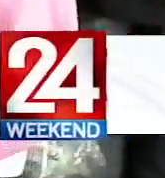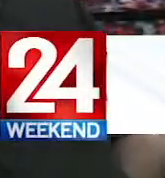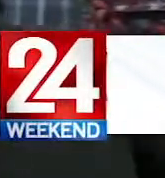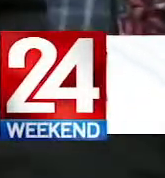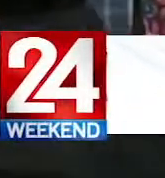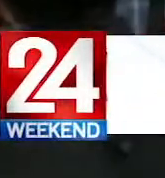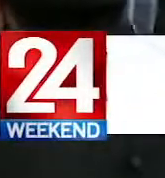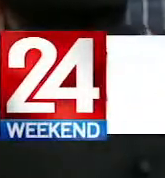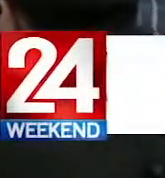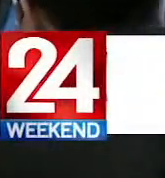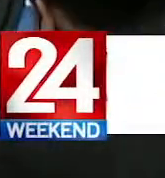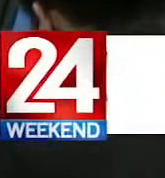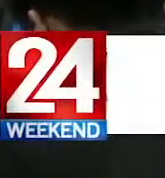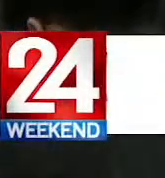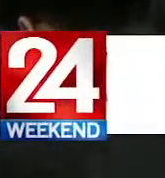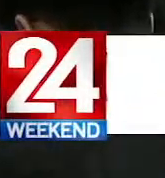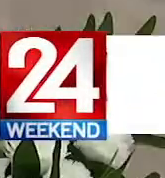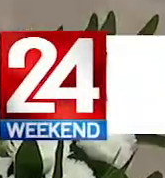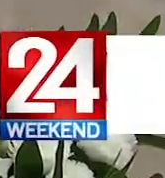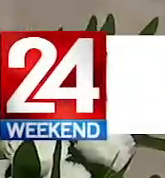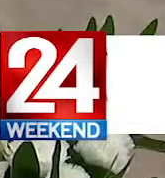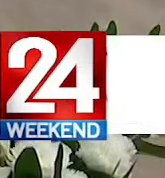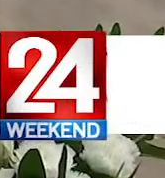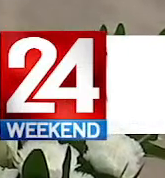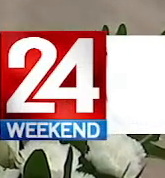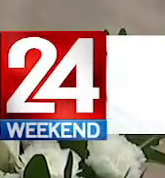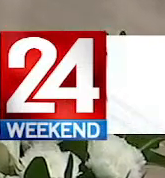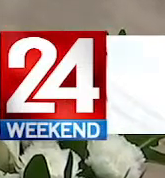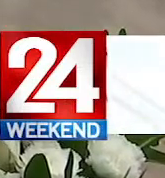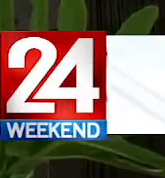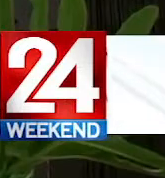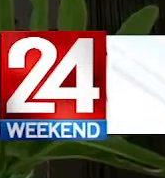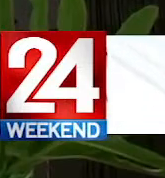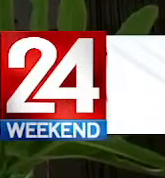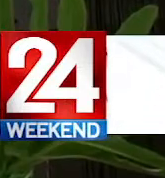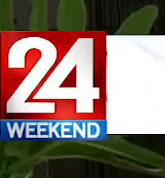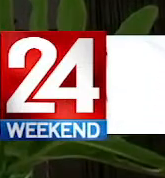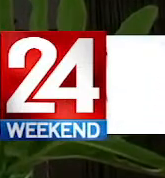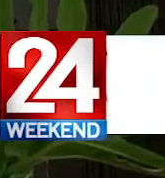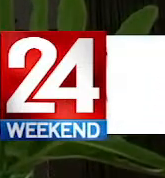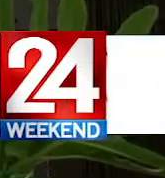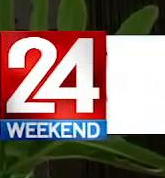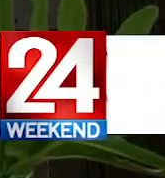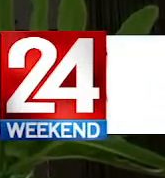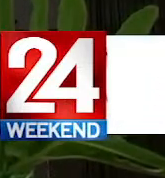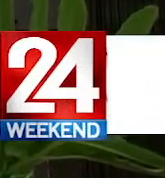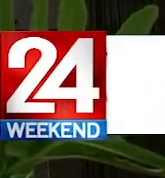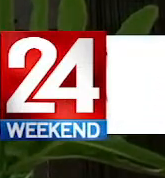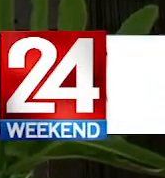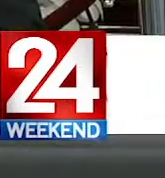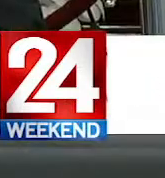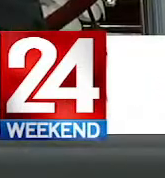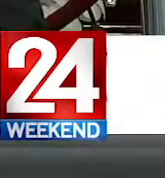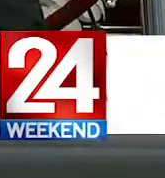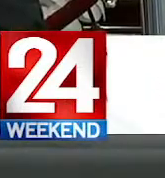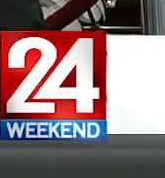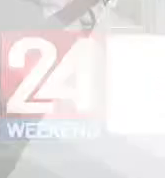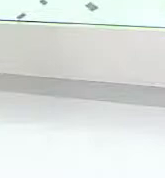At ilang tagahanga bumisita sa burol ng pumanaw na Queen of Philippine Movies na si Susan Roses.